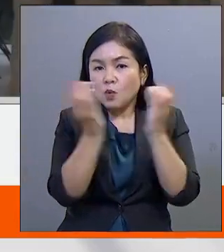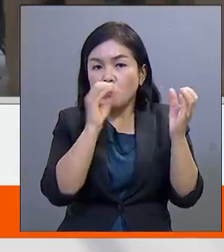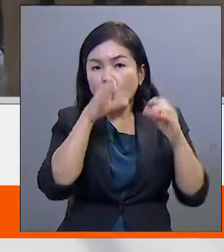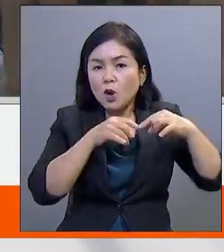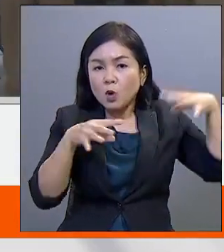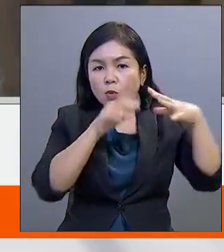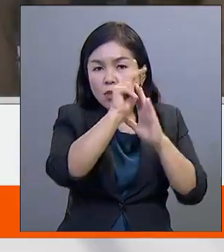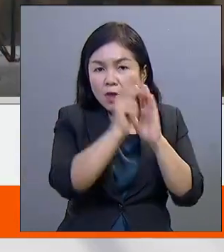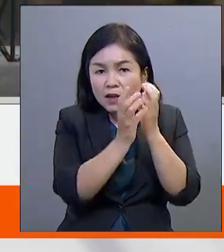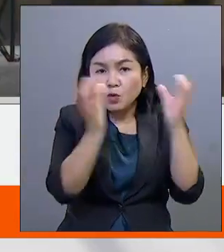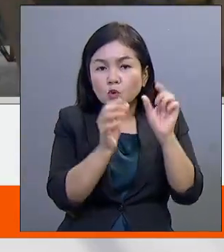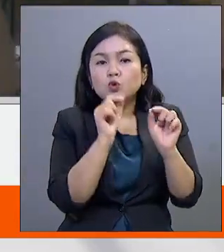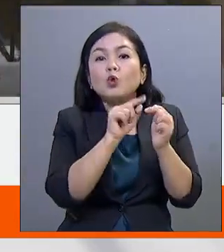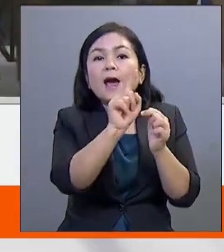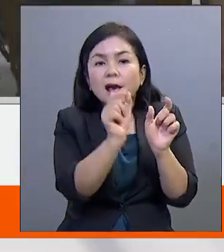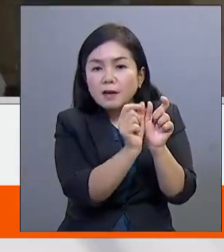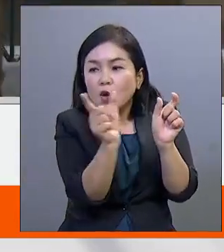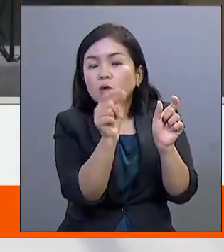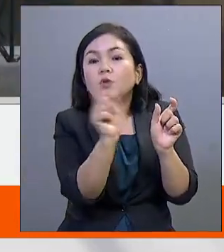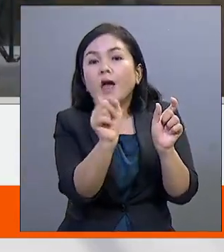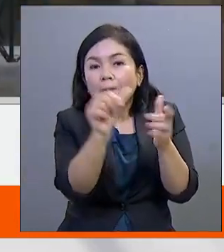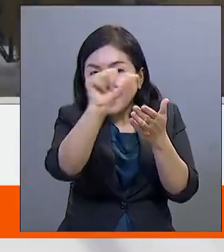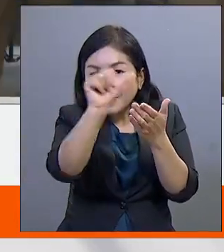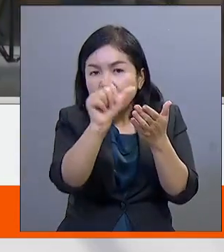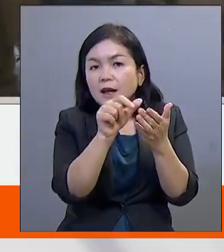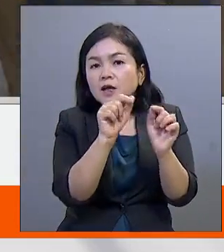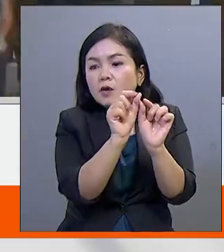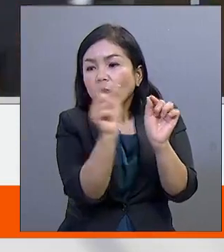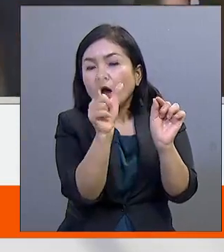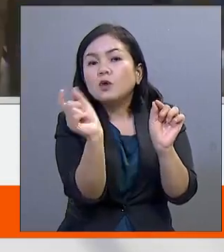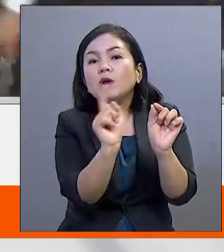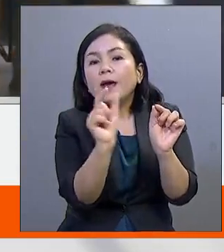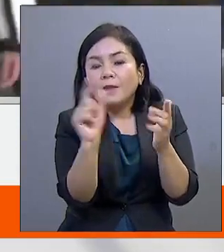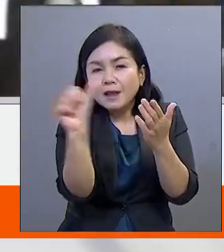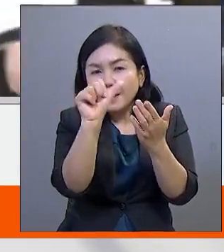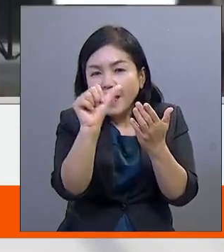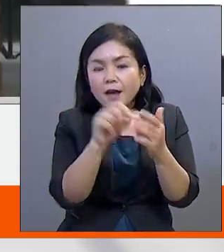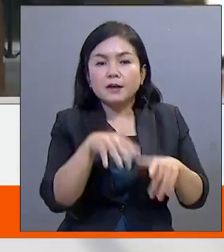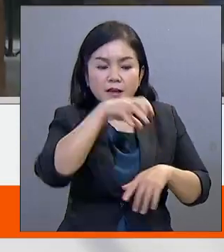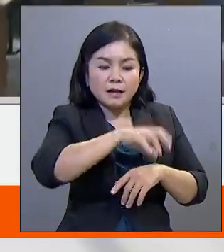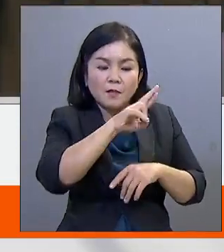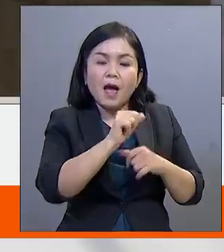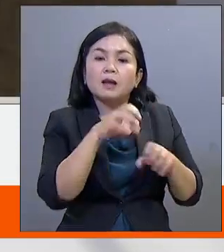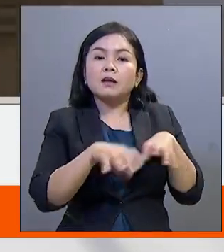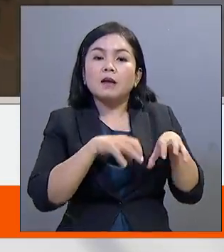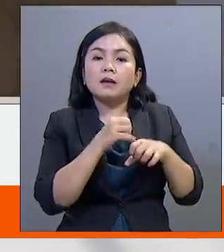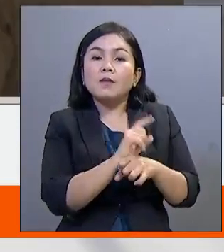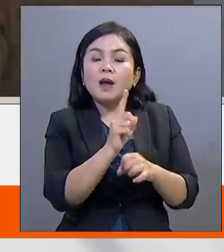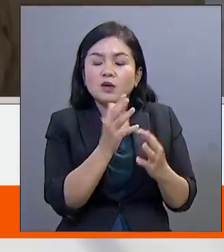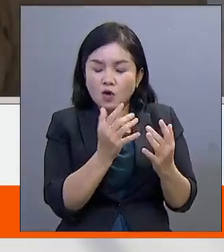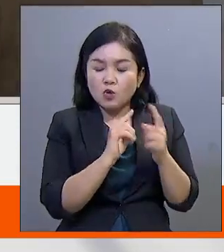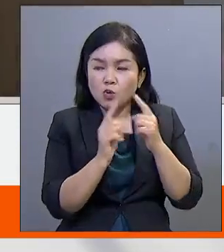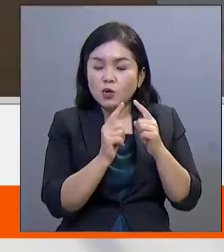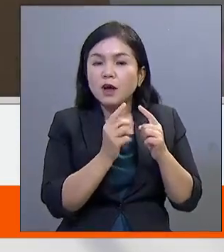ก็เอาเฉพาะตรงนั้น แล้วก็ไปแก้ไข สมารถจะแก้ไขอย่ไรสำหจะตรำเนินการลษณไหน อัี้กเดคอยวากัน